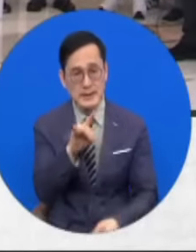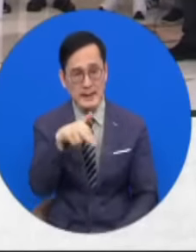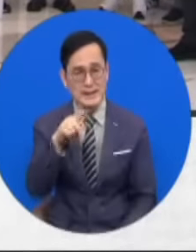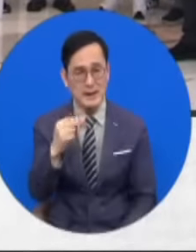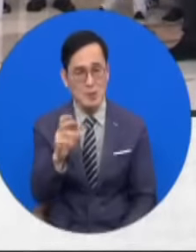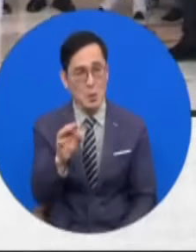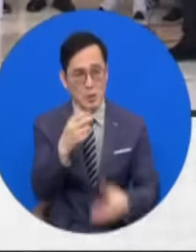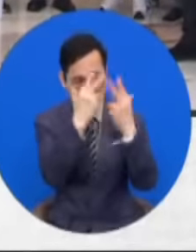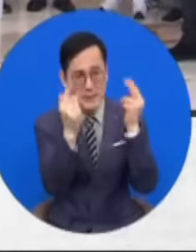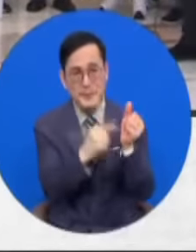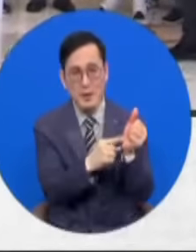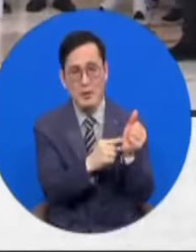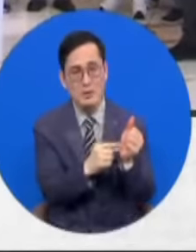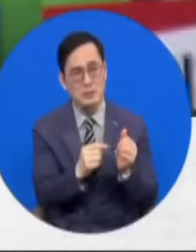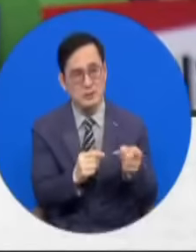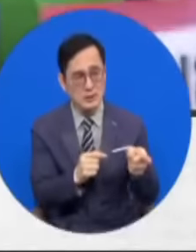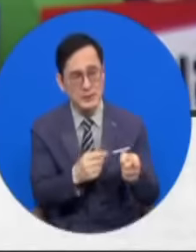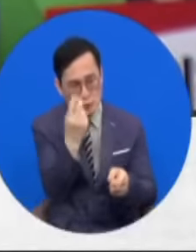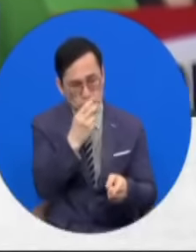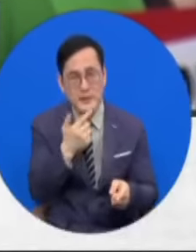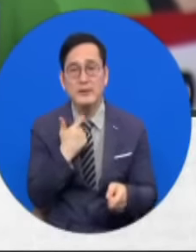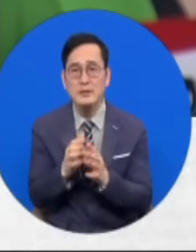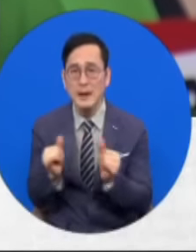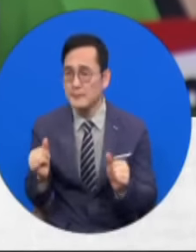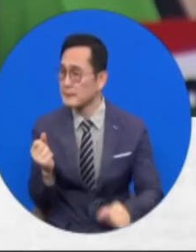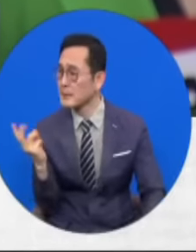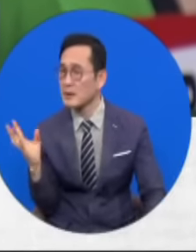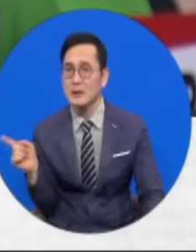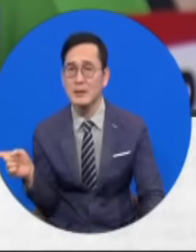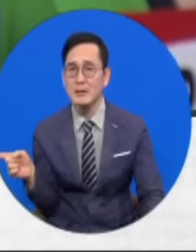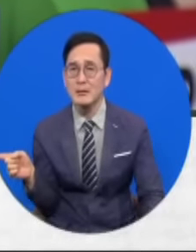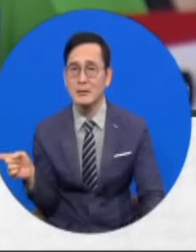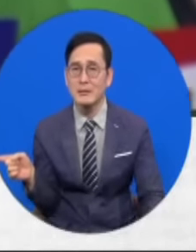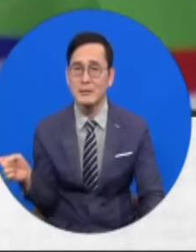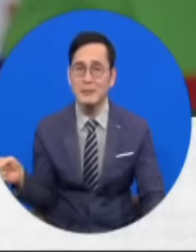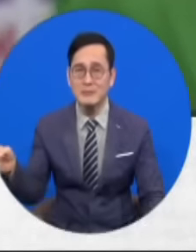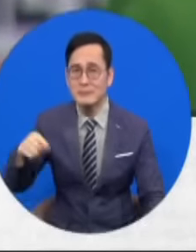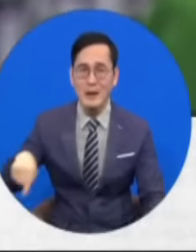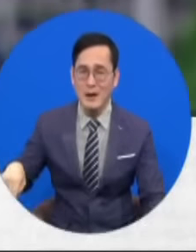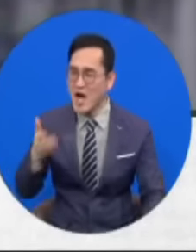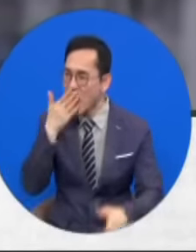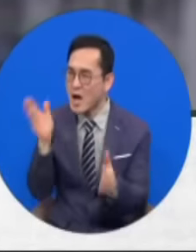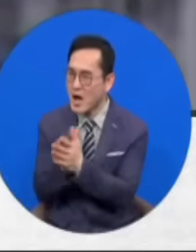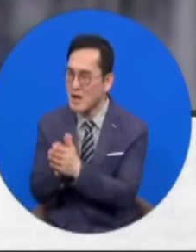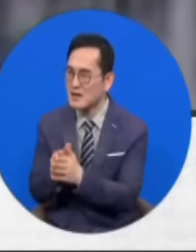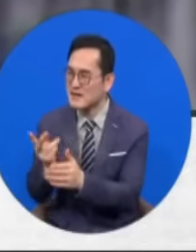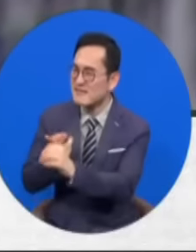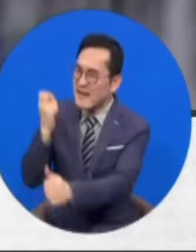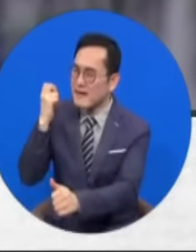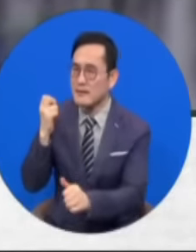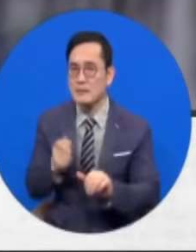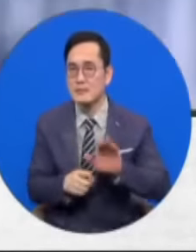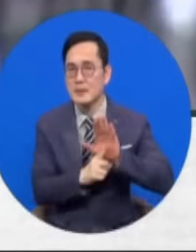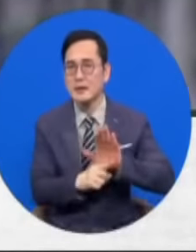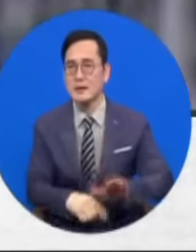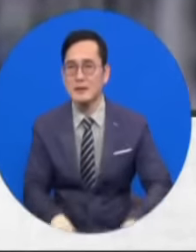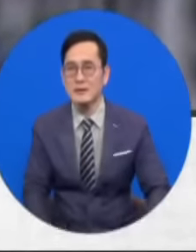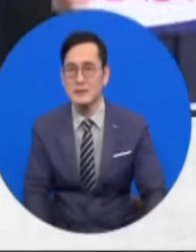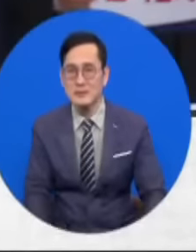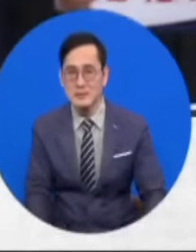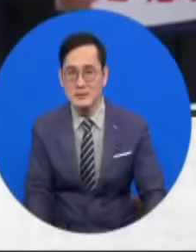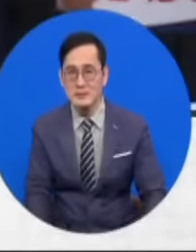그 의도가 뻔하지 않느냐 그러면 탄핵하면 결과적으로이 검사 뭐 민주당이 워낙 압도 져 있니까 탄핵은